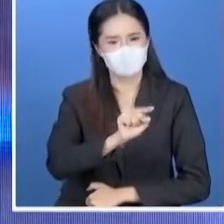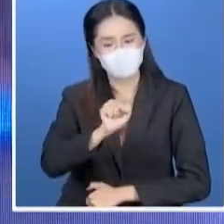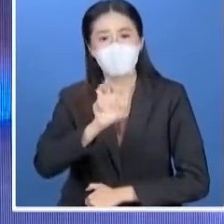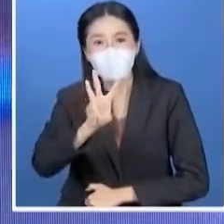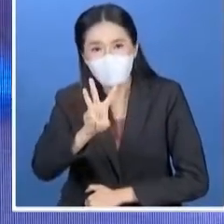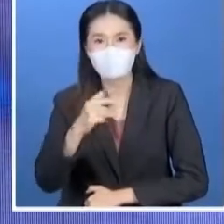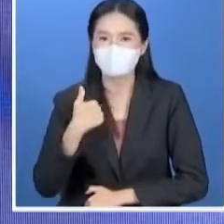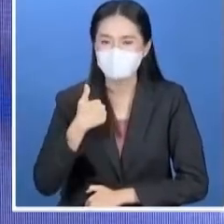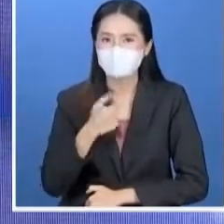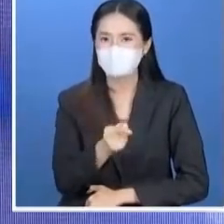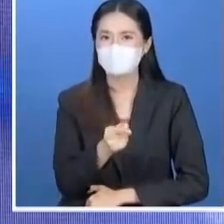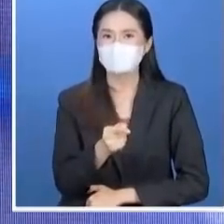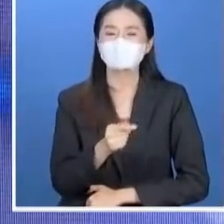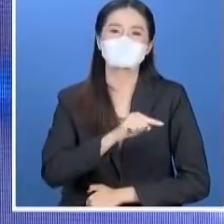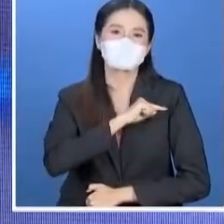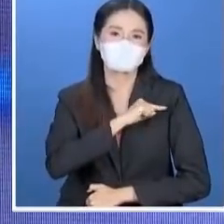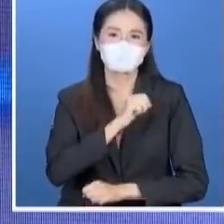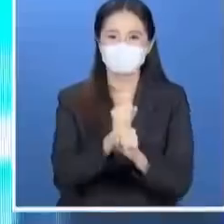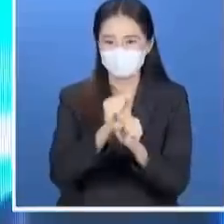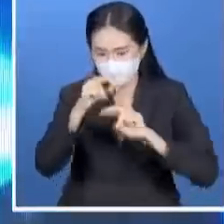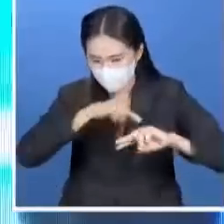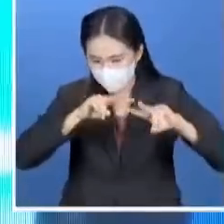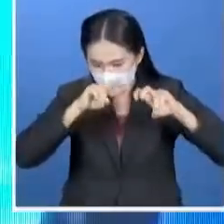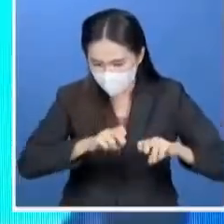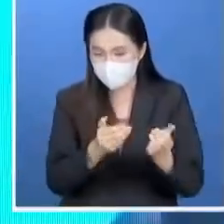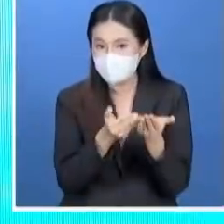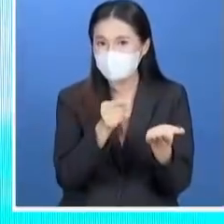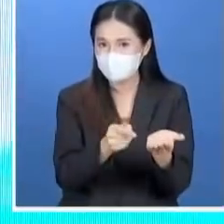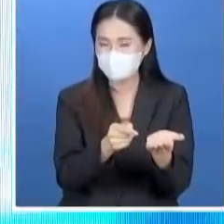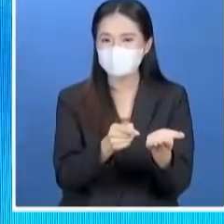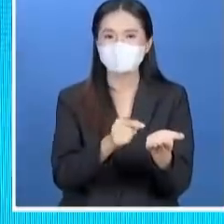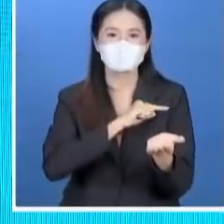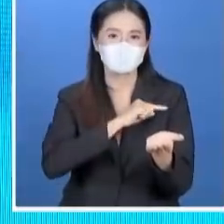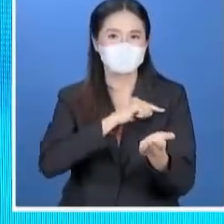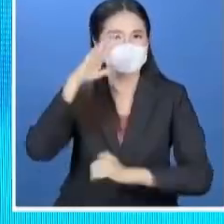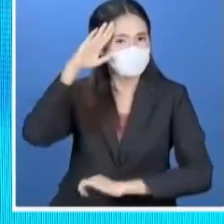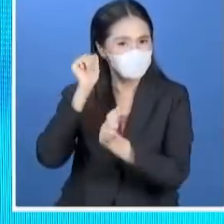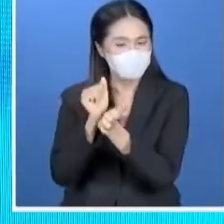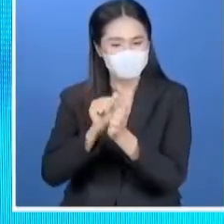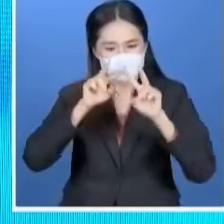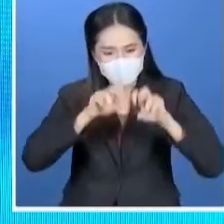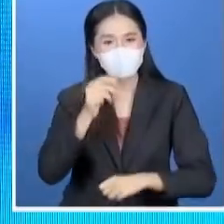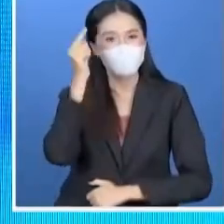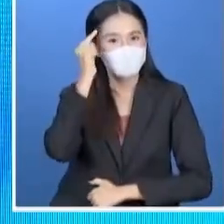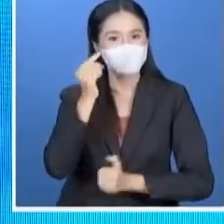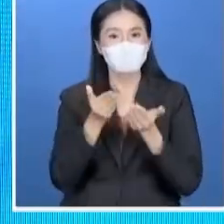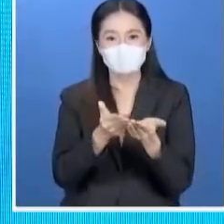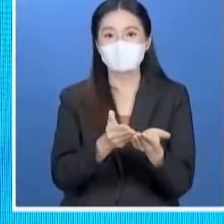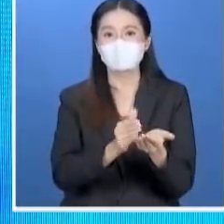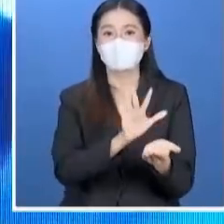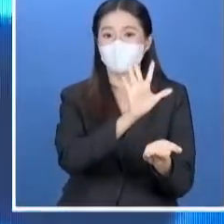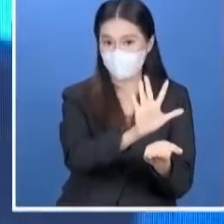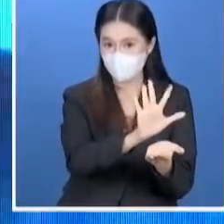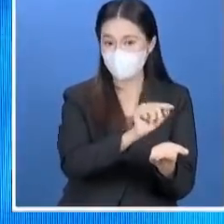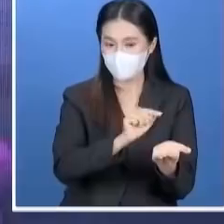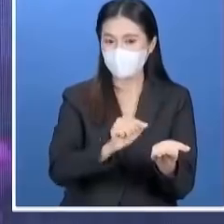6คนและระหว่างที่เจ้าหน้าที่ตำรวจทำการตรวจค้นเรือลำที่เกิดเหตุเจ้าหน้าที่ฝ่ายสืบสวนก็ได้สืบทราบว่าบุคคลบนเรือที่เหลืออีก